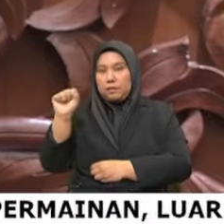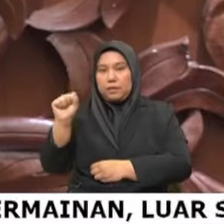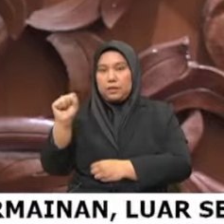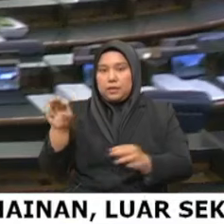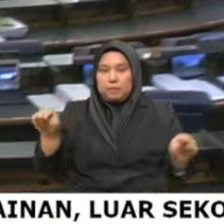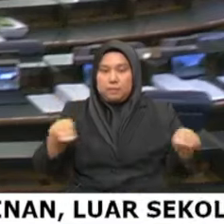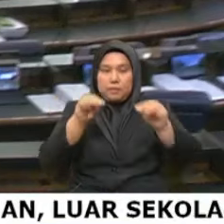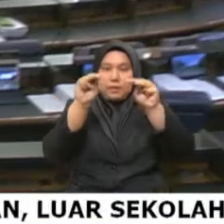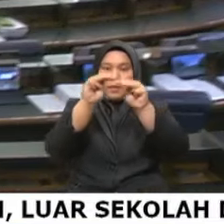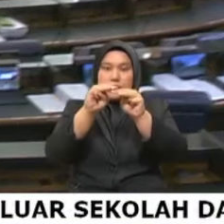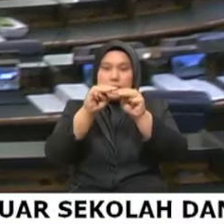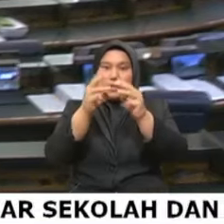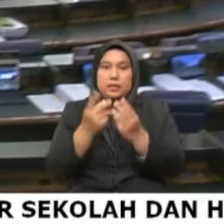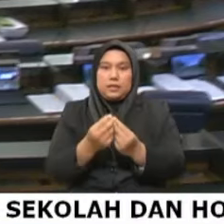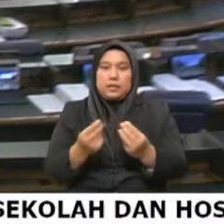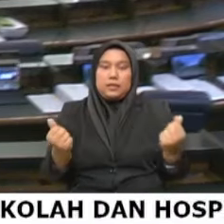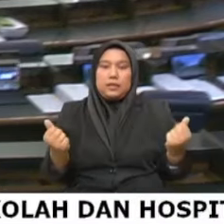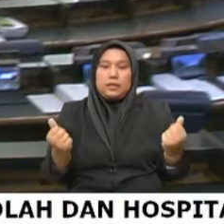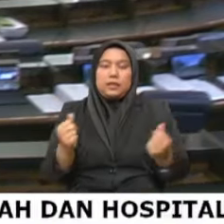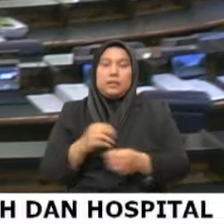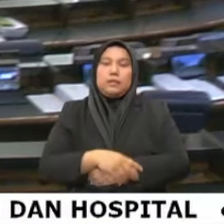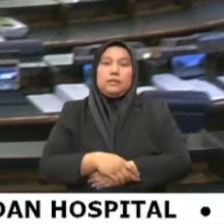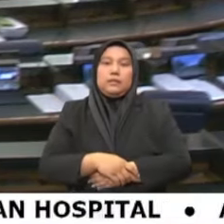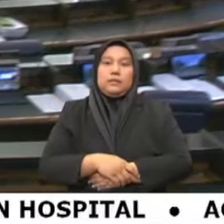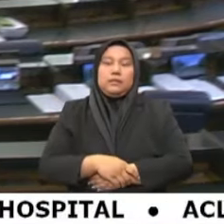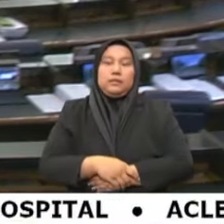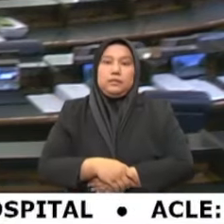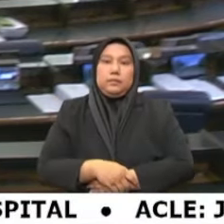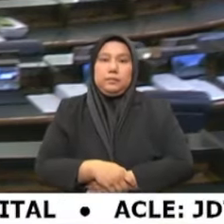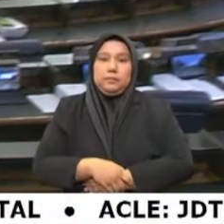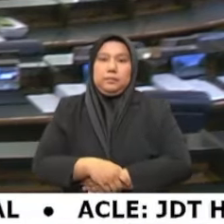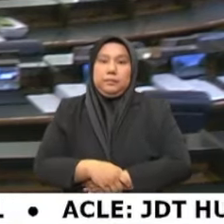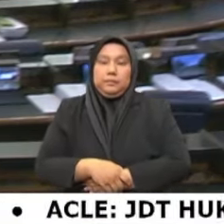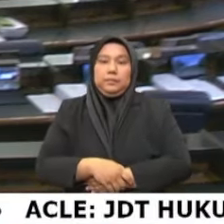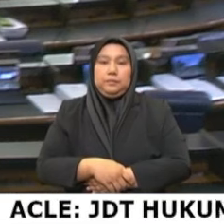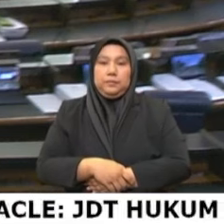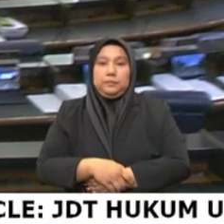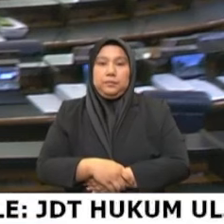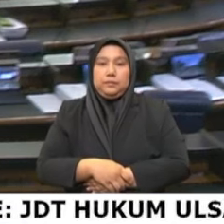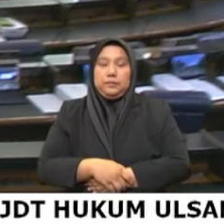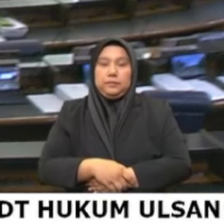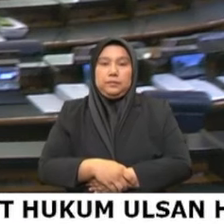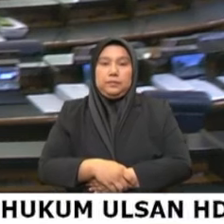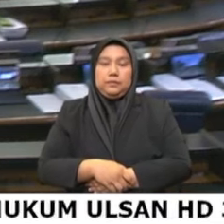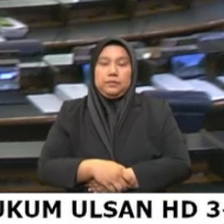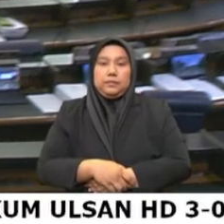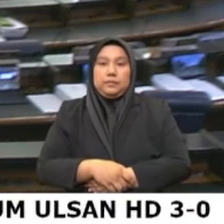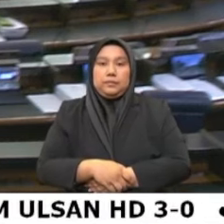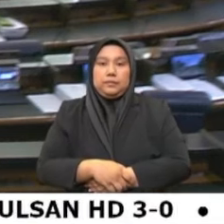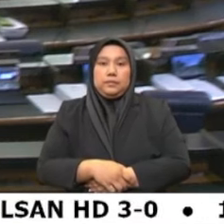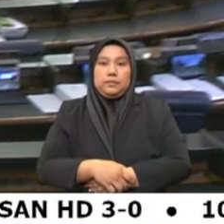Tanah. Point of order selepas sesi ini. Tidak, soalan ini, point of order kepada Menteri.